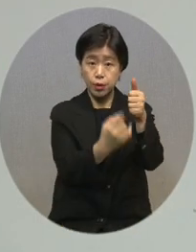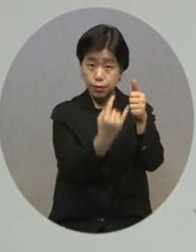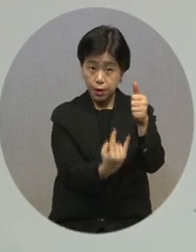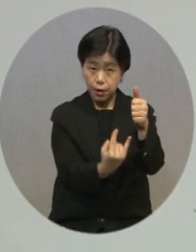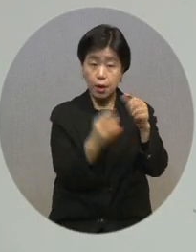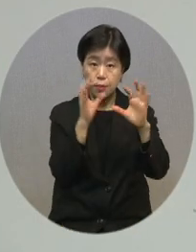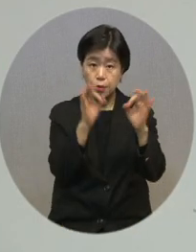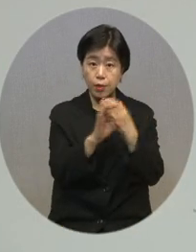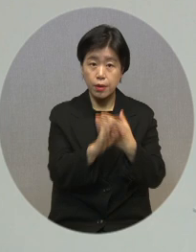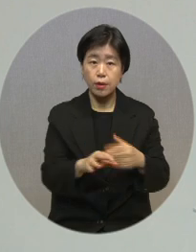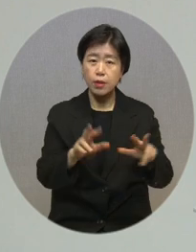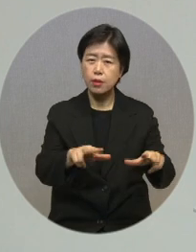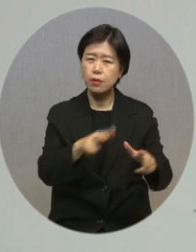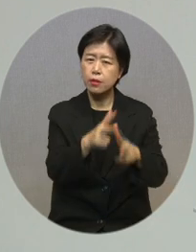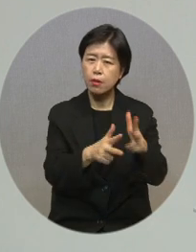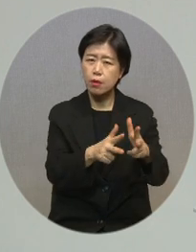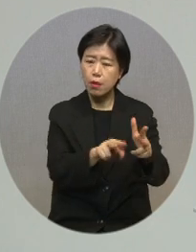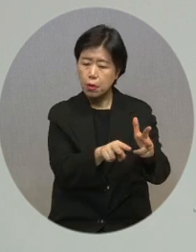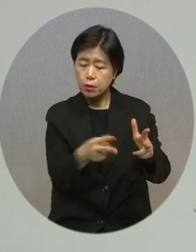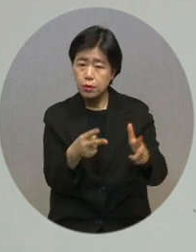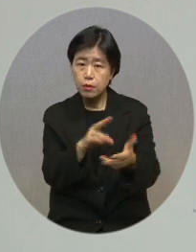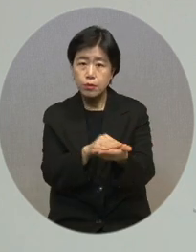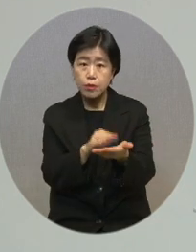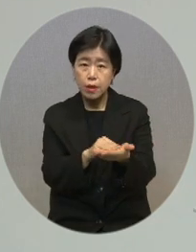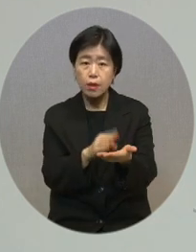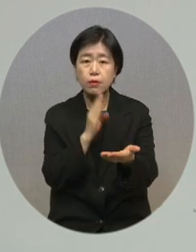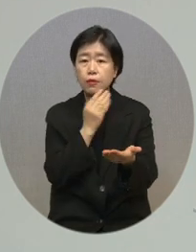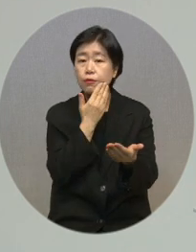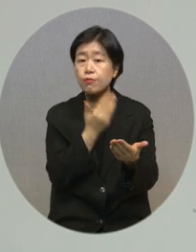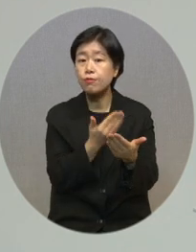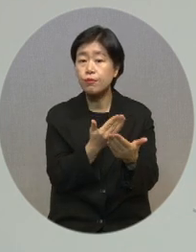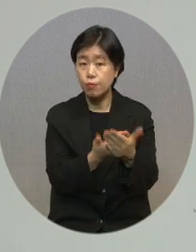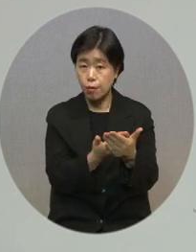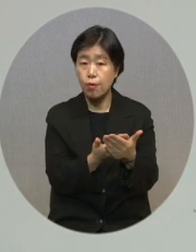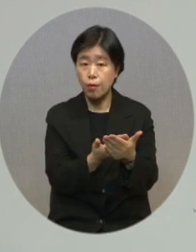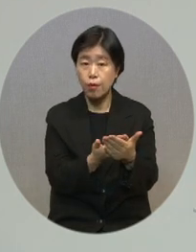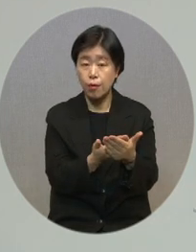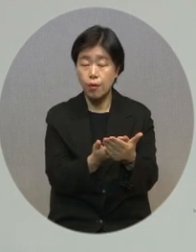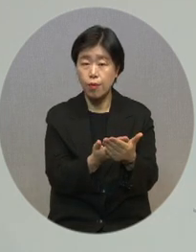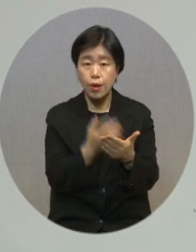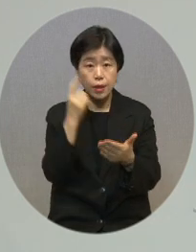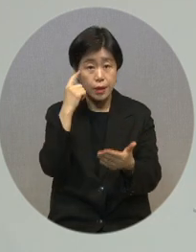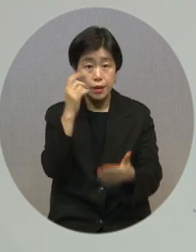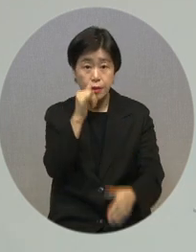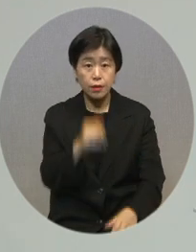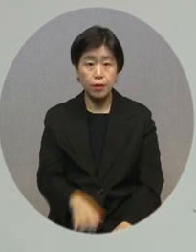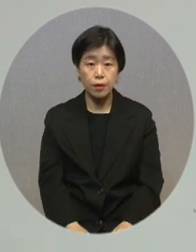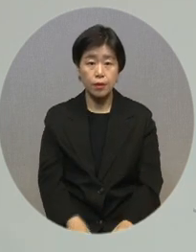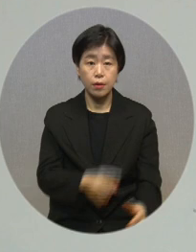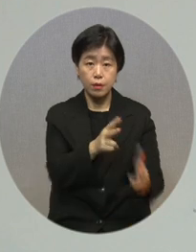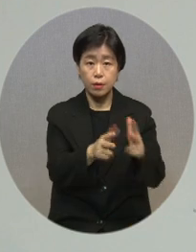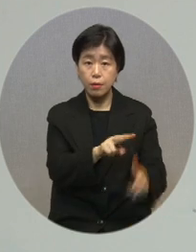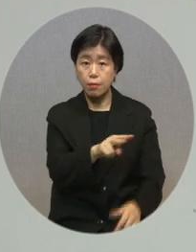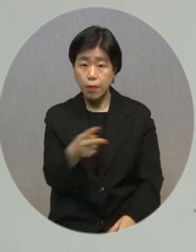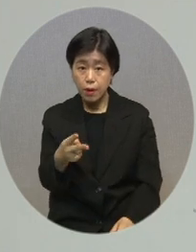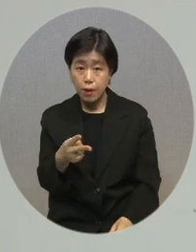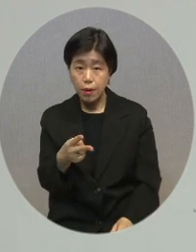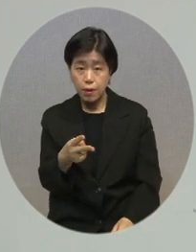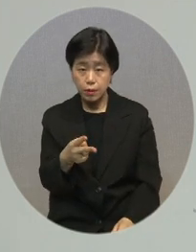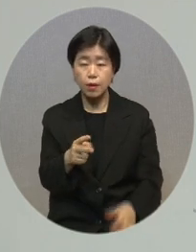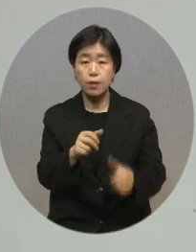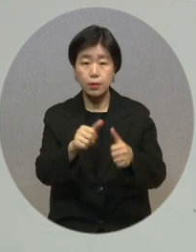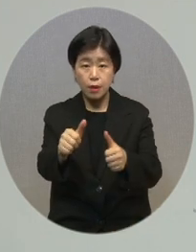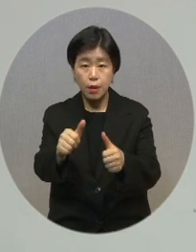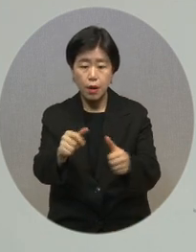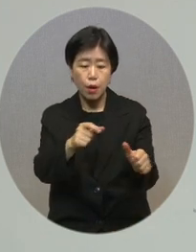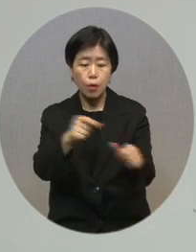지금 그 산업 전환 문제가 굉장히 그 중요한 아젠다가 되지 않습니까? 네. 산업 전환에 따른 뭐 고용